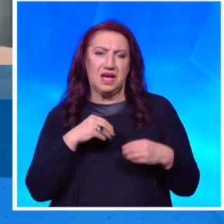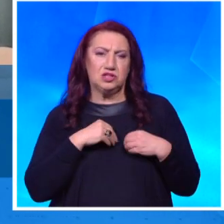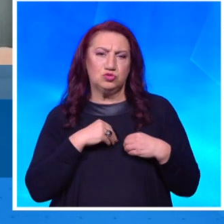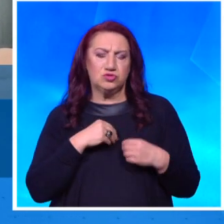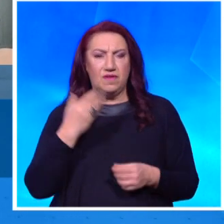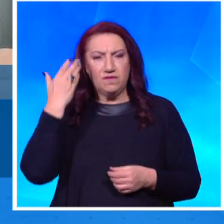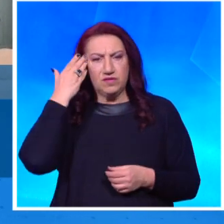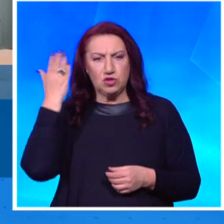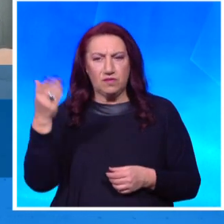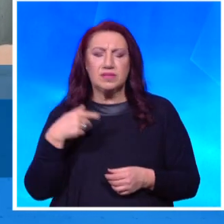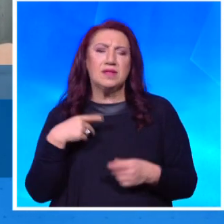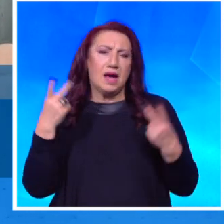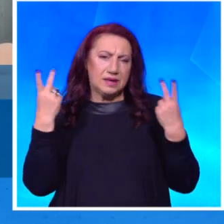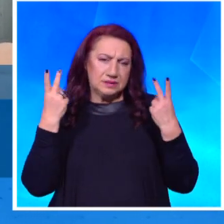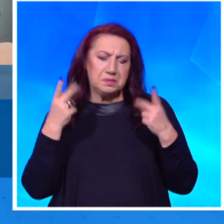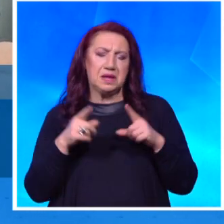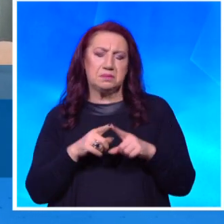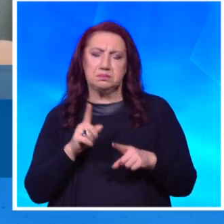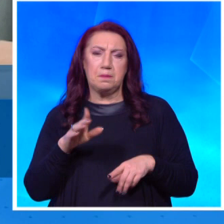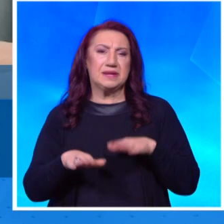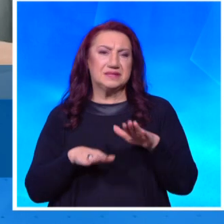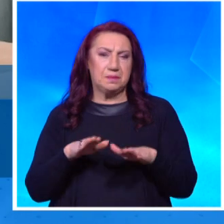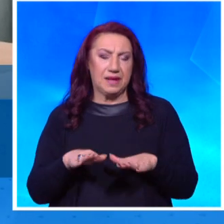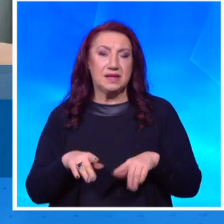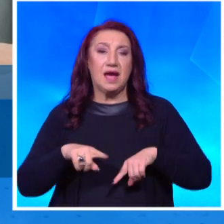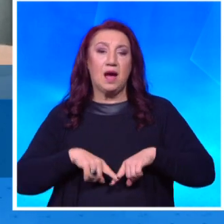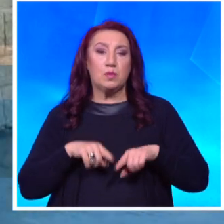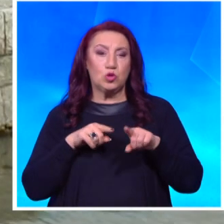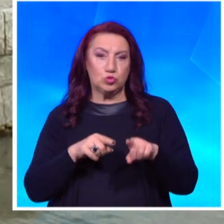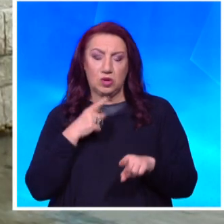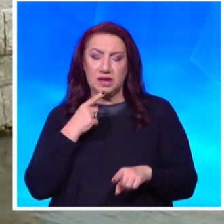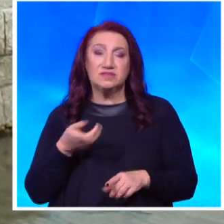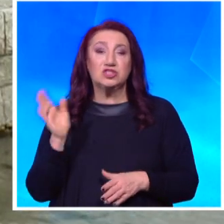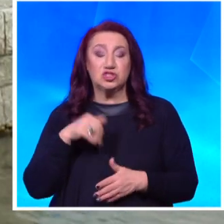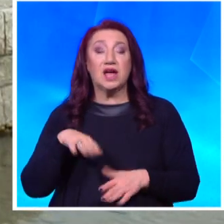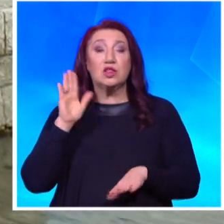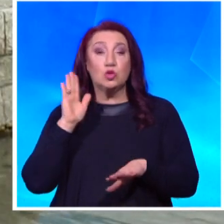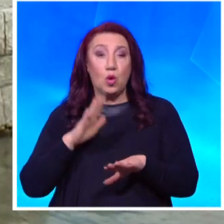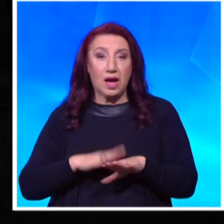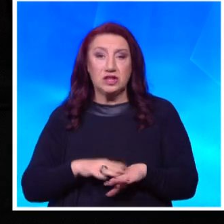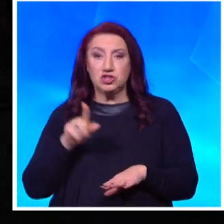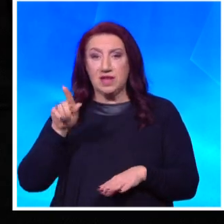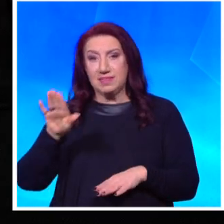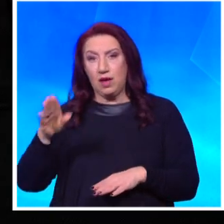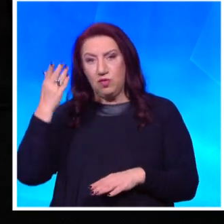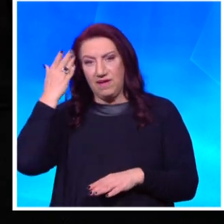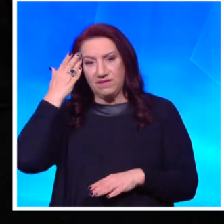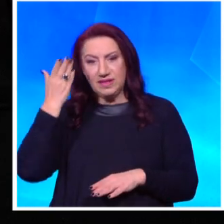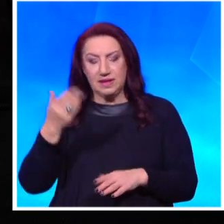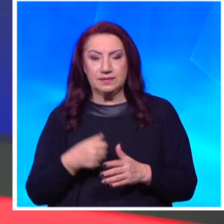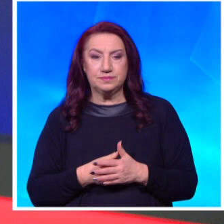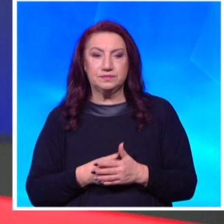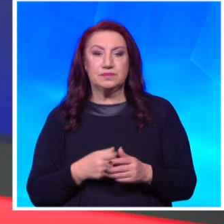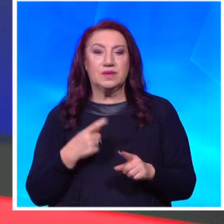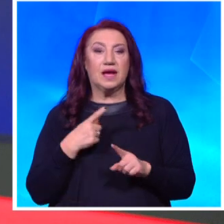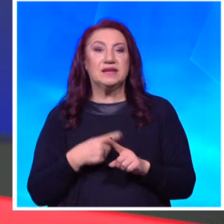в което е обвинен. Прокуратурата обаче твърди, че ще докаже вината му. Християн Пендиков